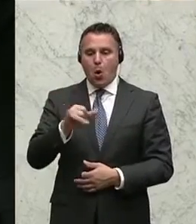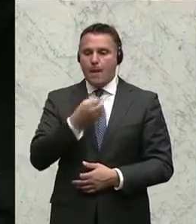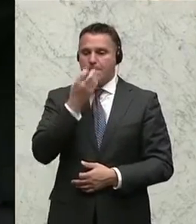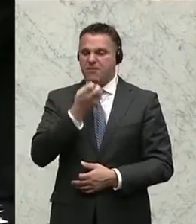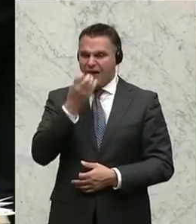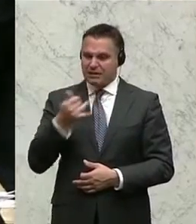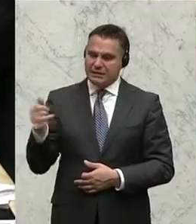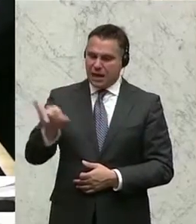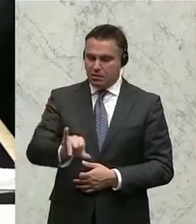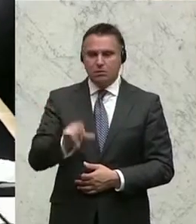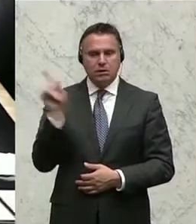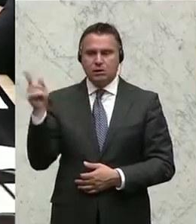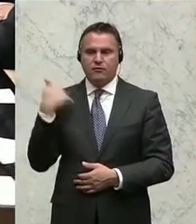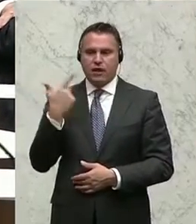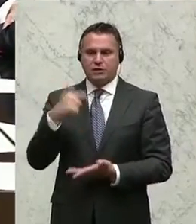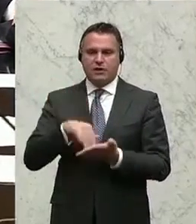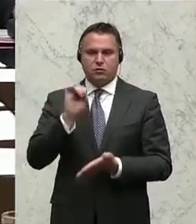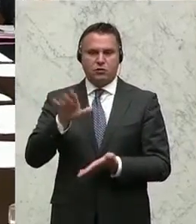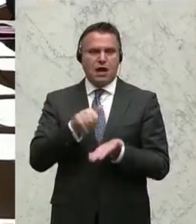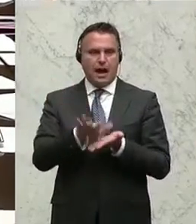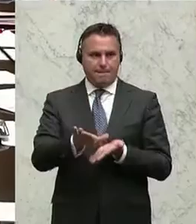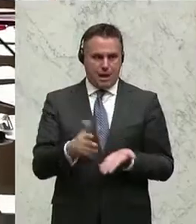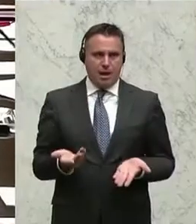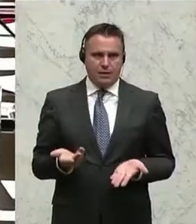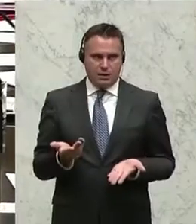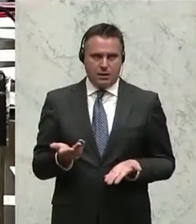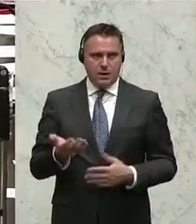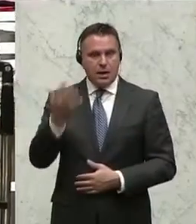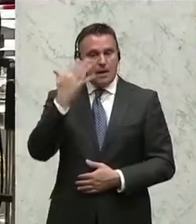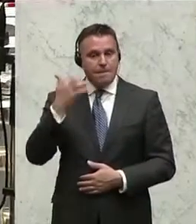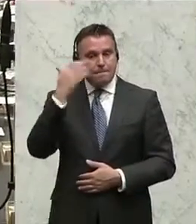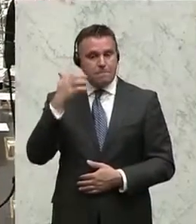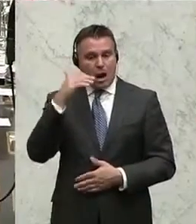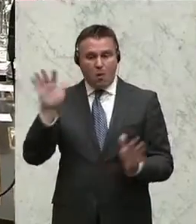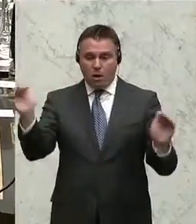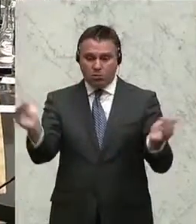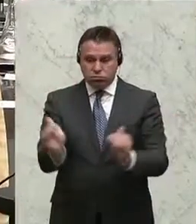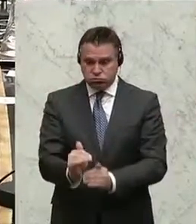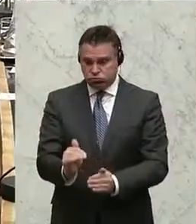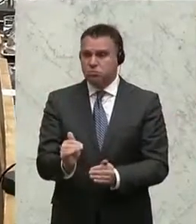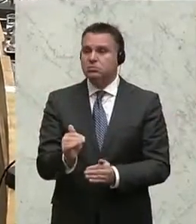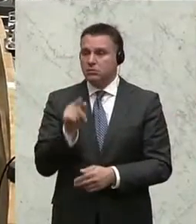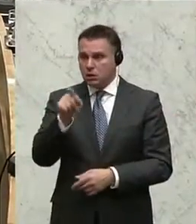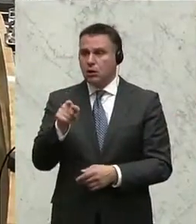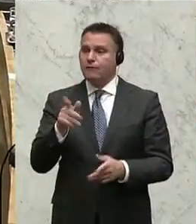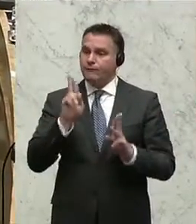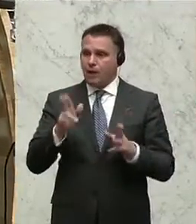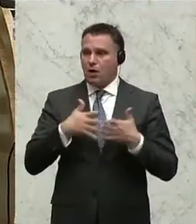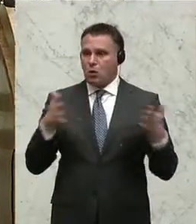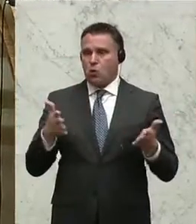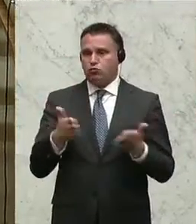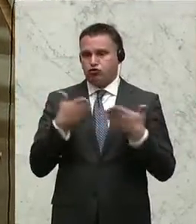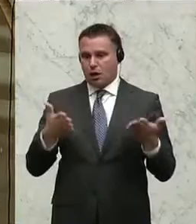im Jahre 2014 abgelehnt worden ist. Im Rahmen des Bauernsterbens und den Bauern ist dadurch ein großer Schaden